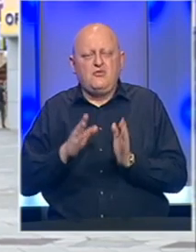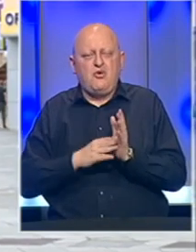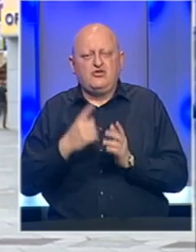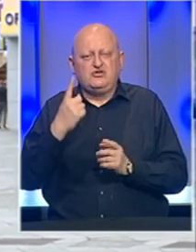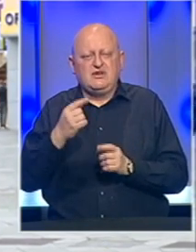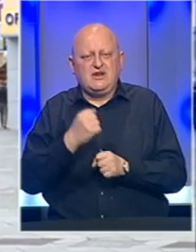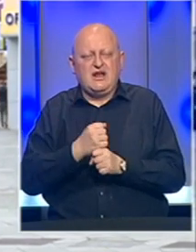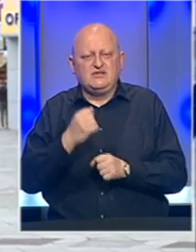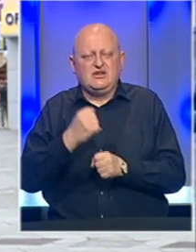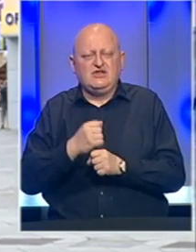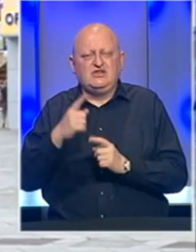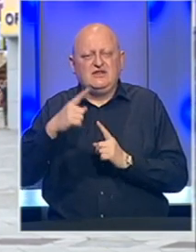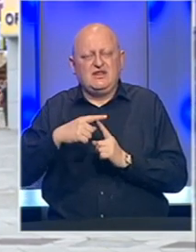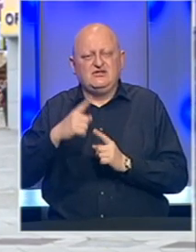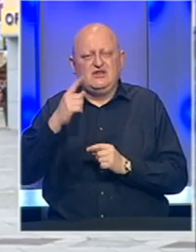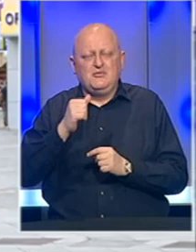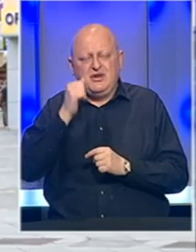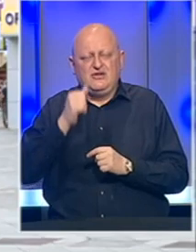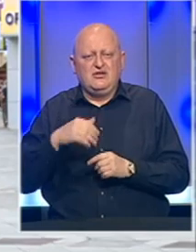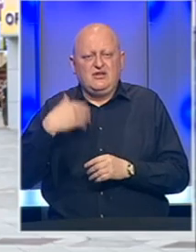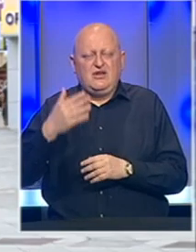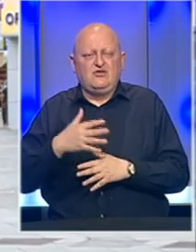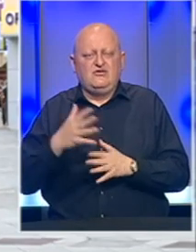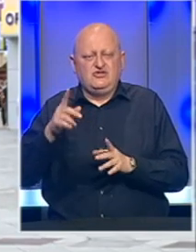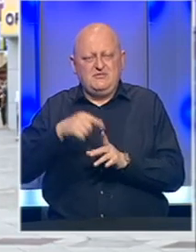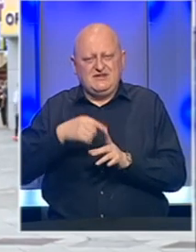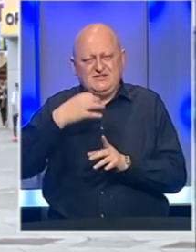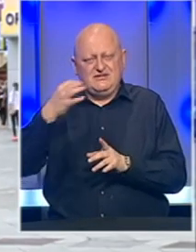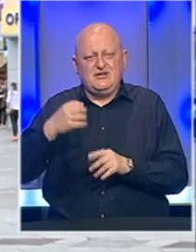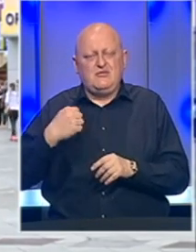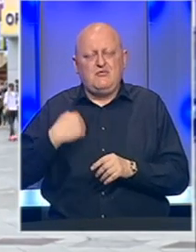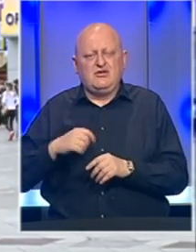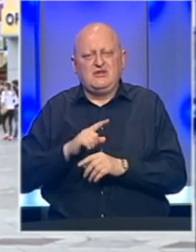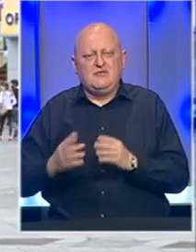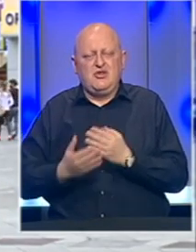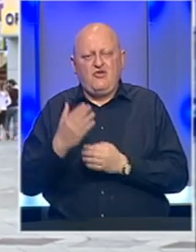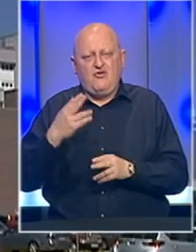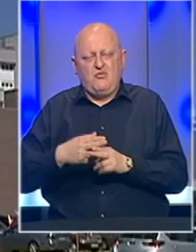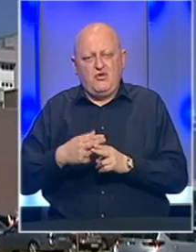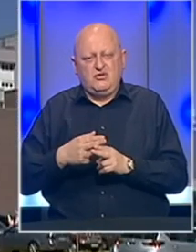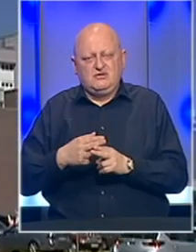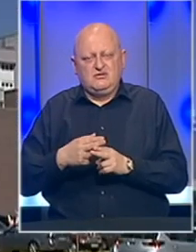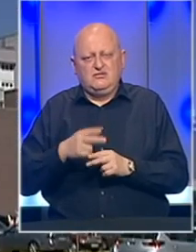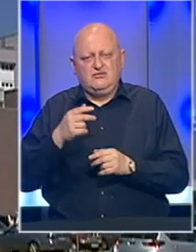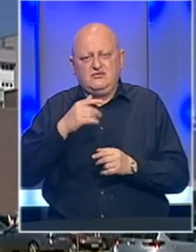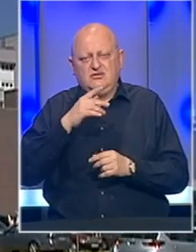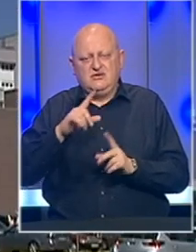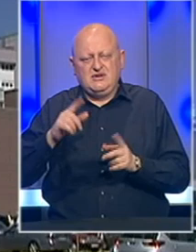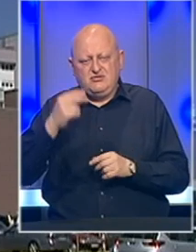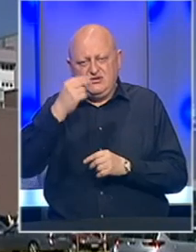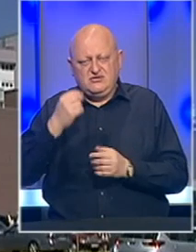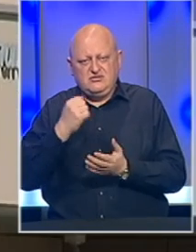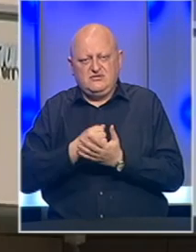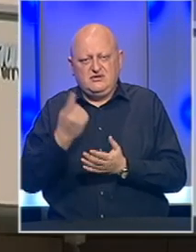jedno iz Gacka, Gradiške, Teslića i Prijedora. Nakon više od mjesec dana Banja Luka nema novozaraženih. Do sada je u Republici Srpskoj